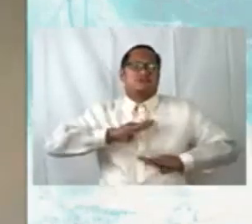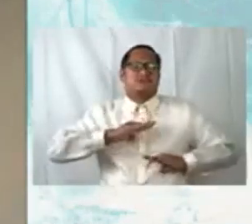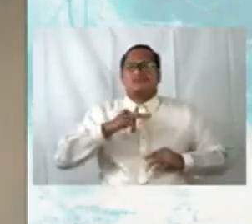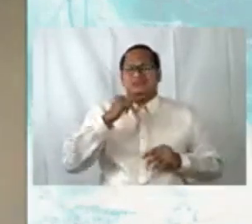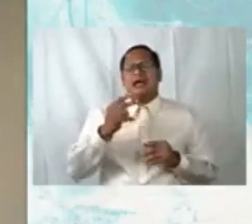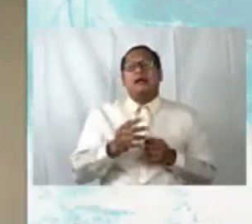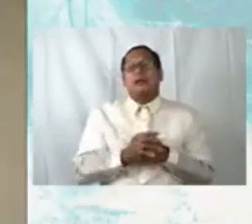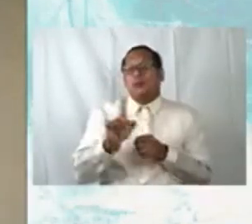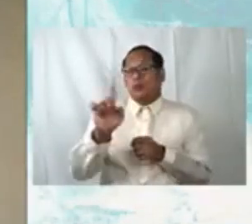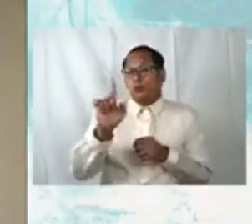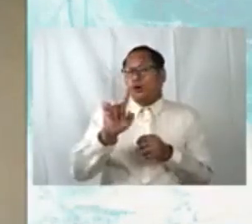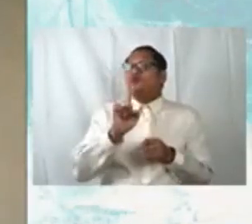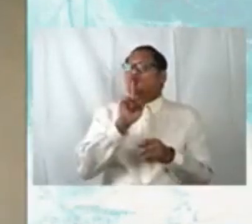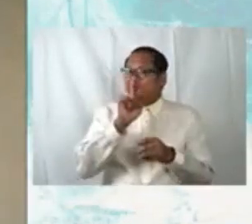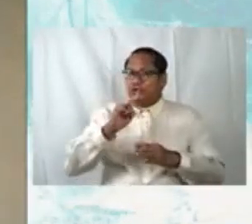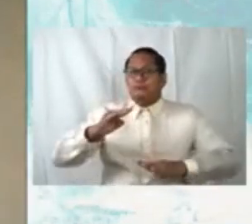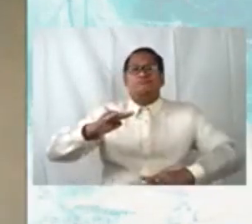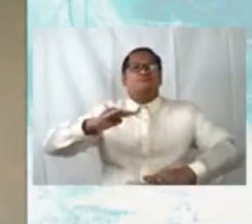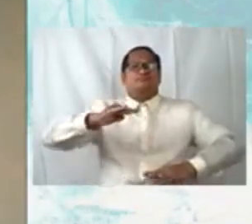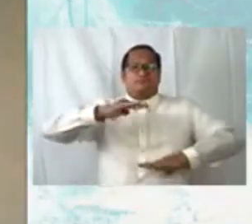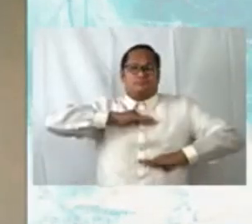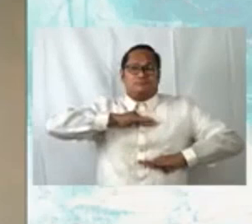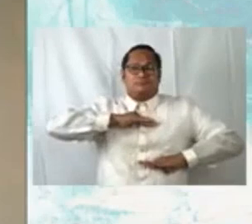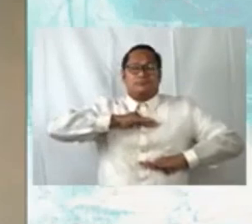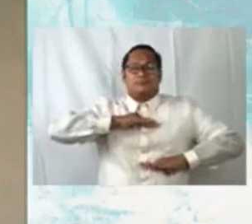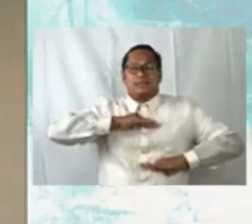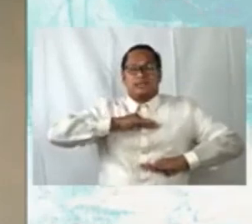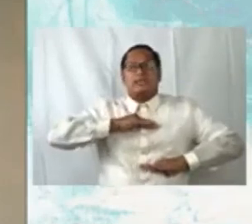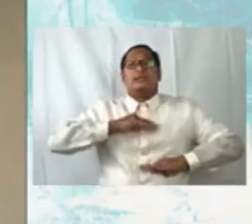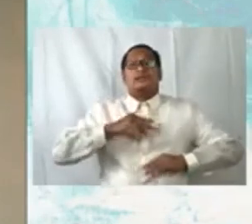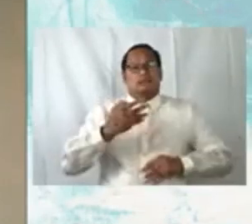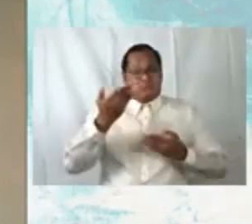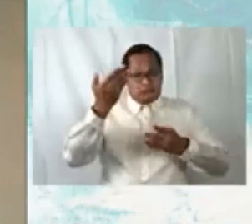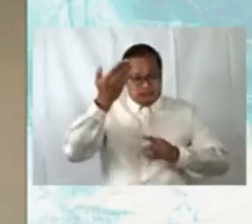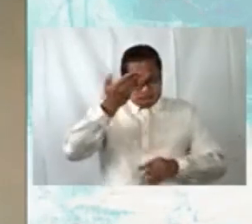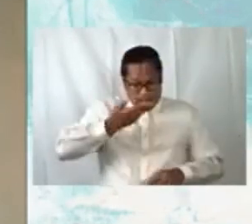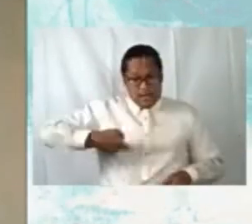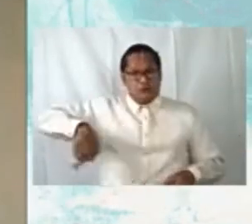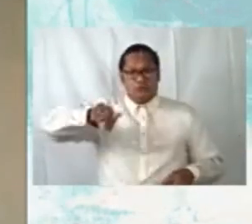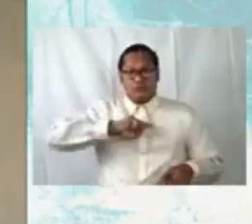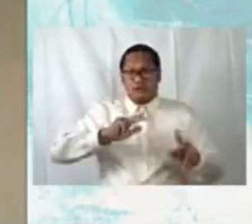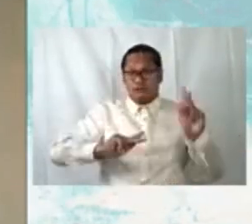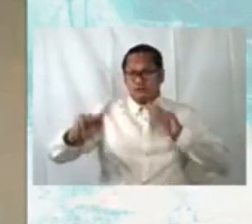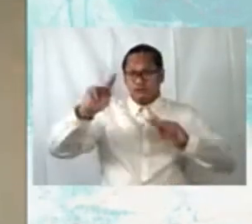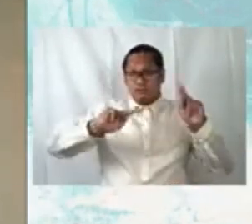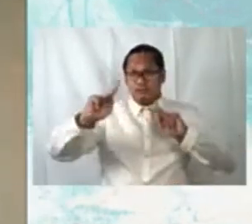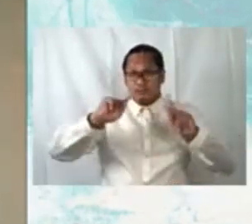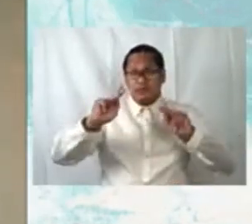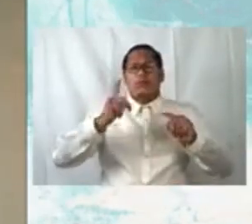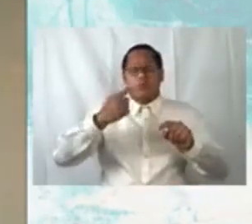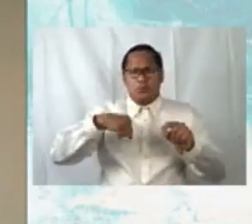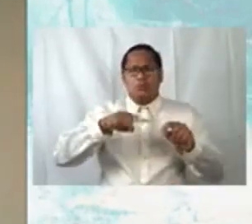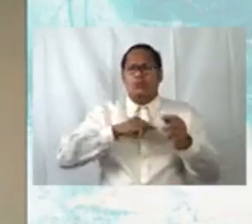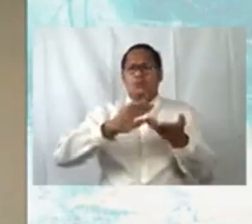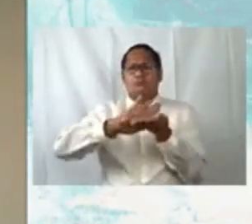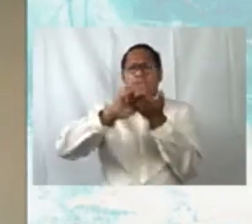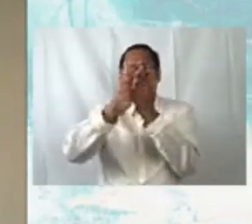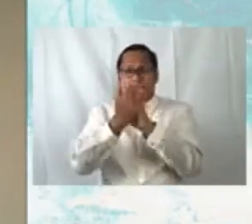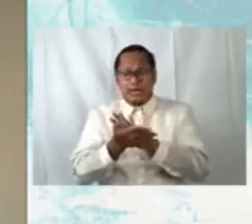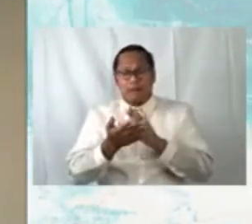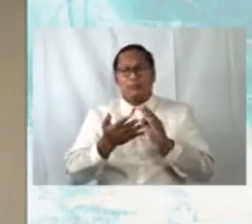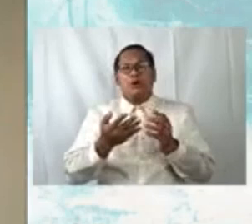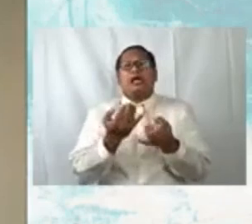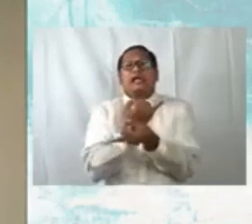Ang nakasasapat po ay bilang mga tao, tayo ay nagiging sarili,